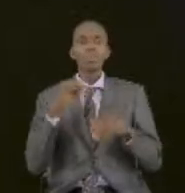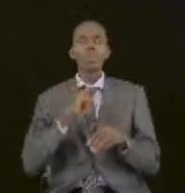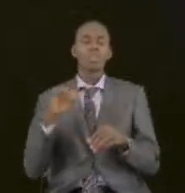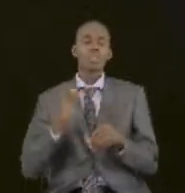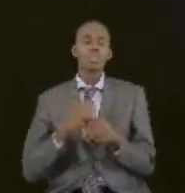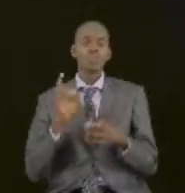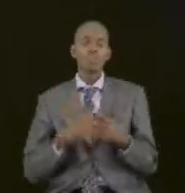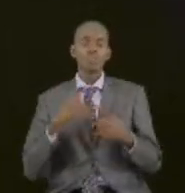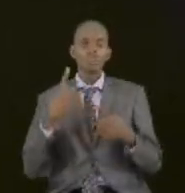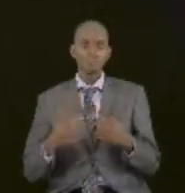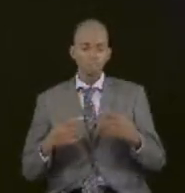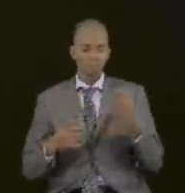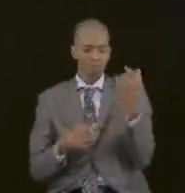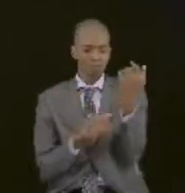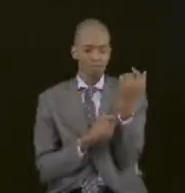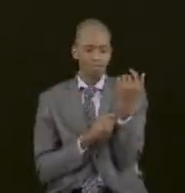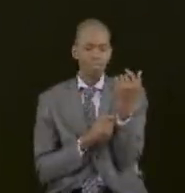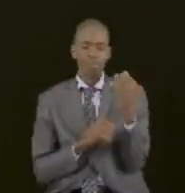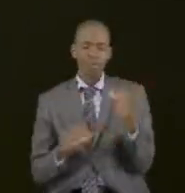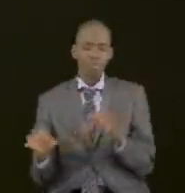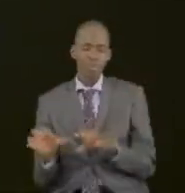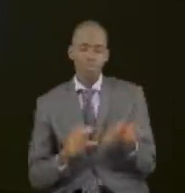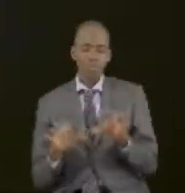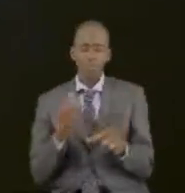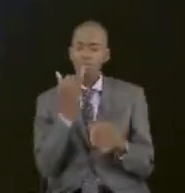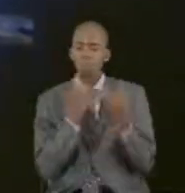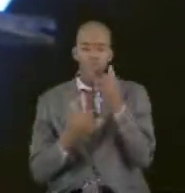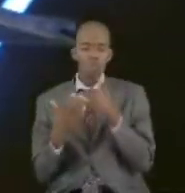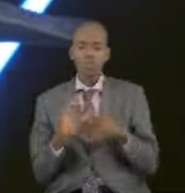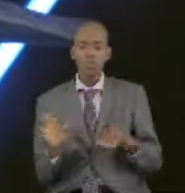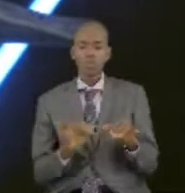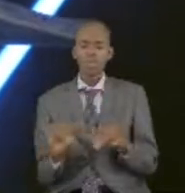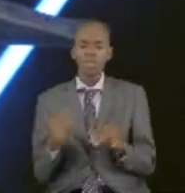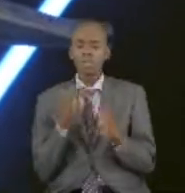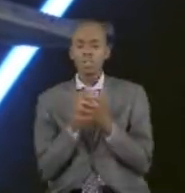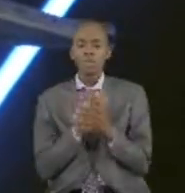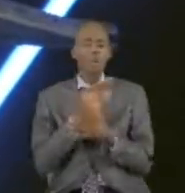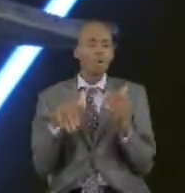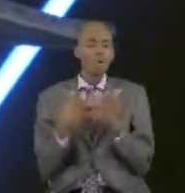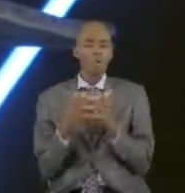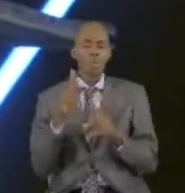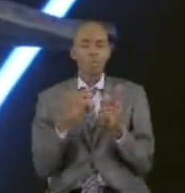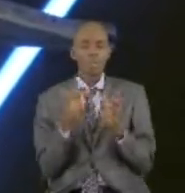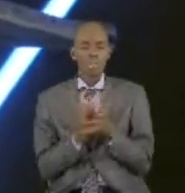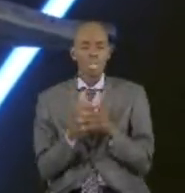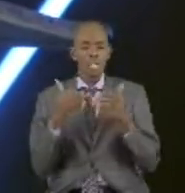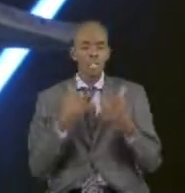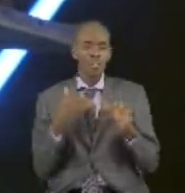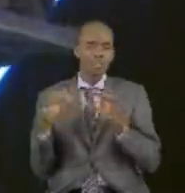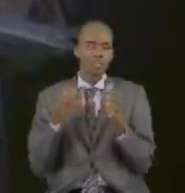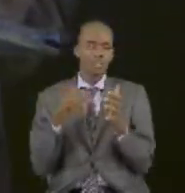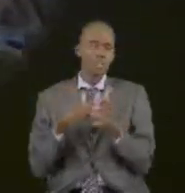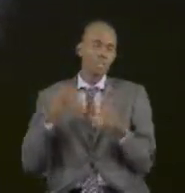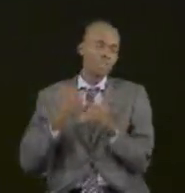lance dans des actions janelle essentielle à aider les infâmes ans mais les voleurs